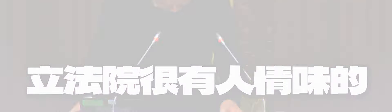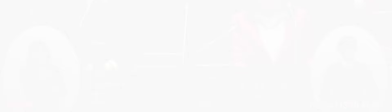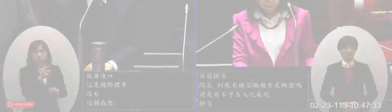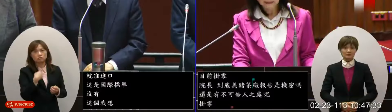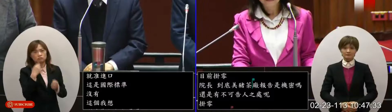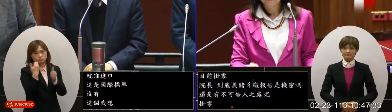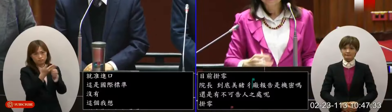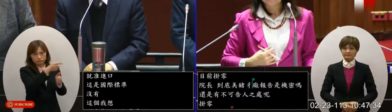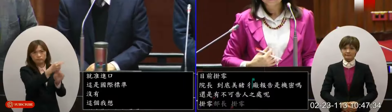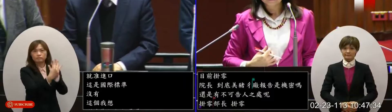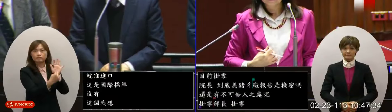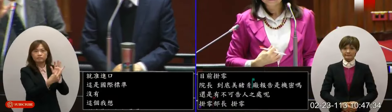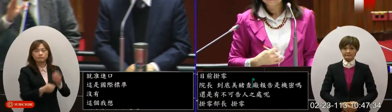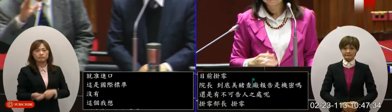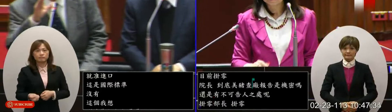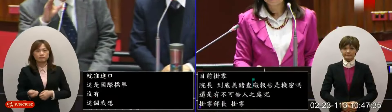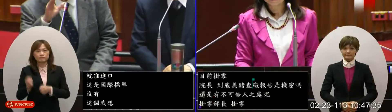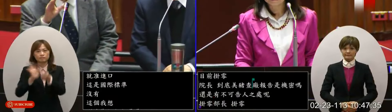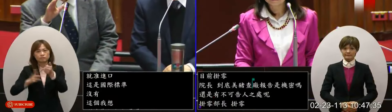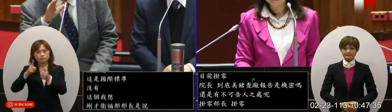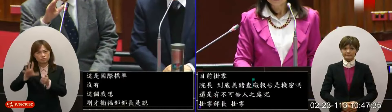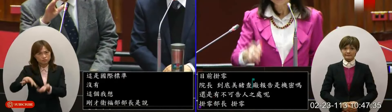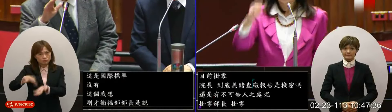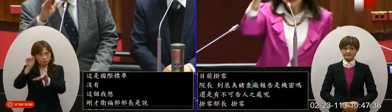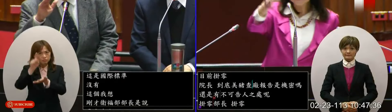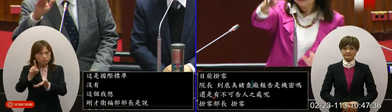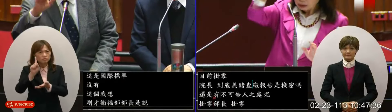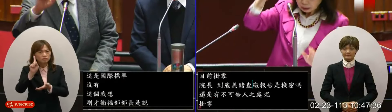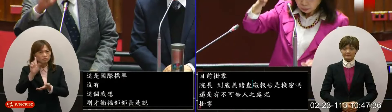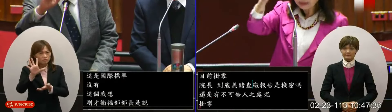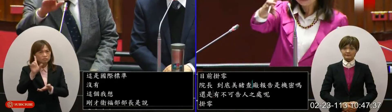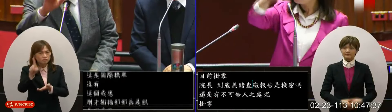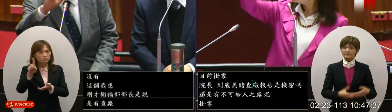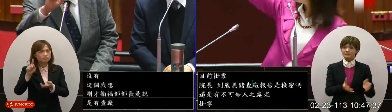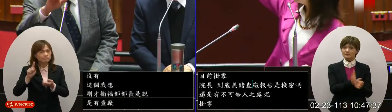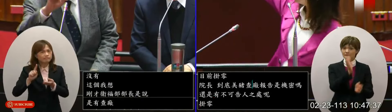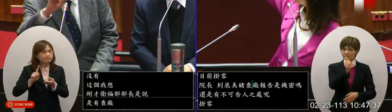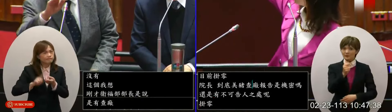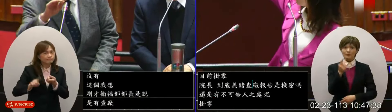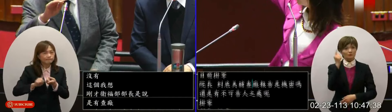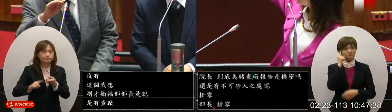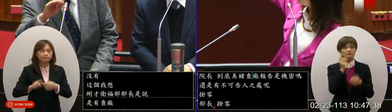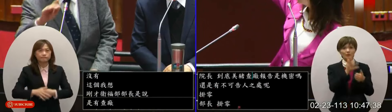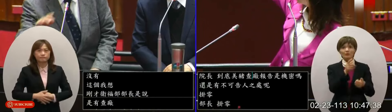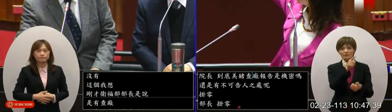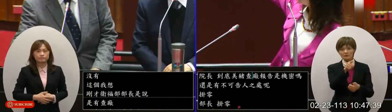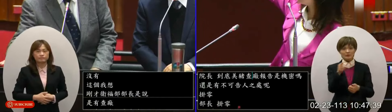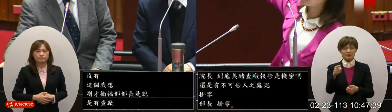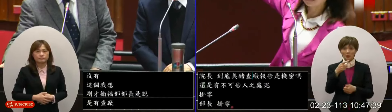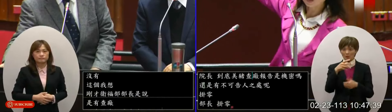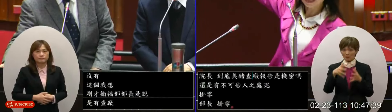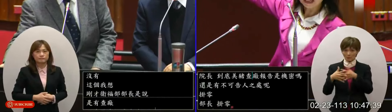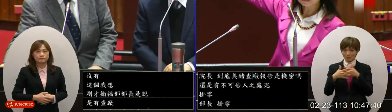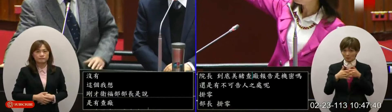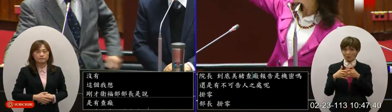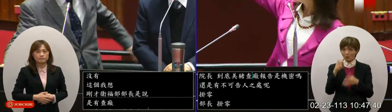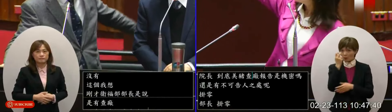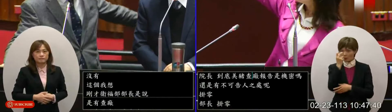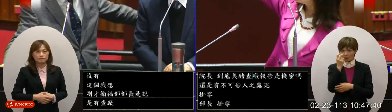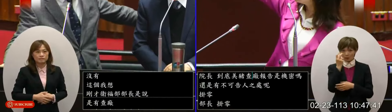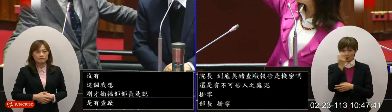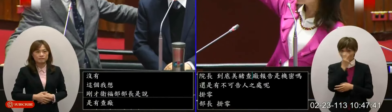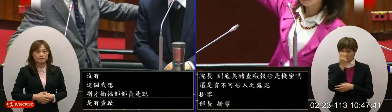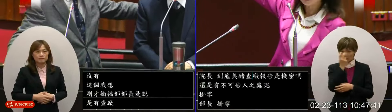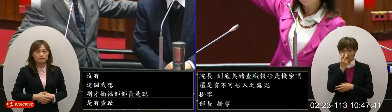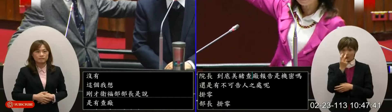好， 刚刚委员讲的有一个地方不太正确的、啊。 院长，就是、部长，我就请你说，为什么美猪茶厂是挂零？